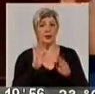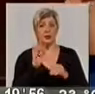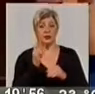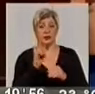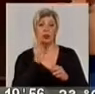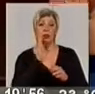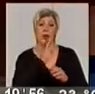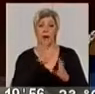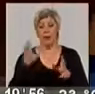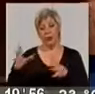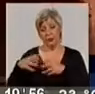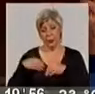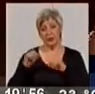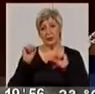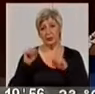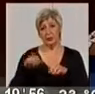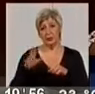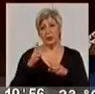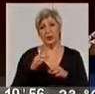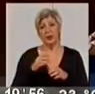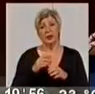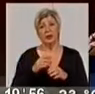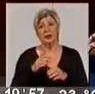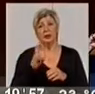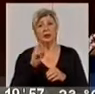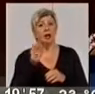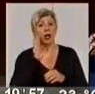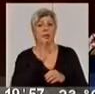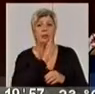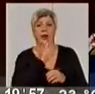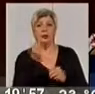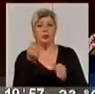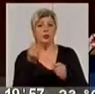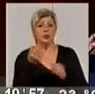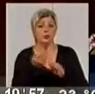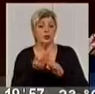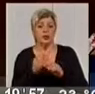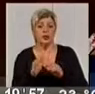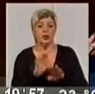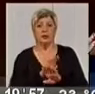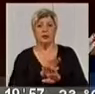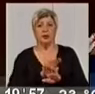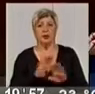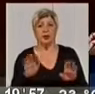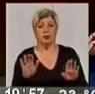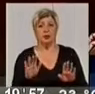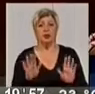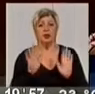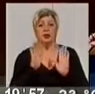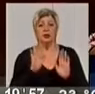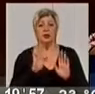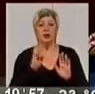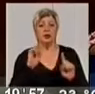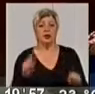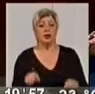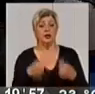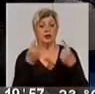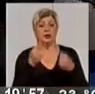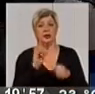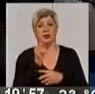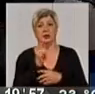і якось матері пристосується. На матір гроші з державного бюджету не виділяються, тільки на реабілітацію дитини. Там